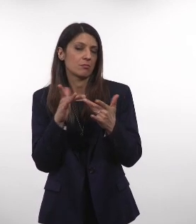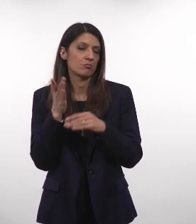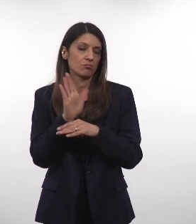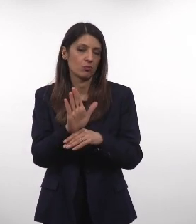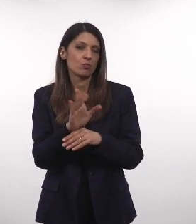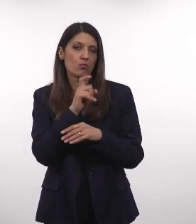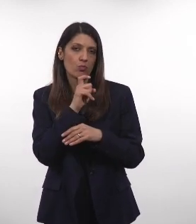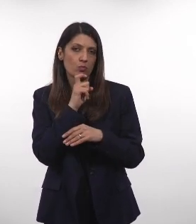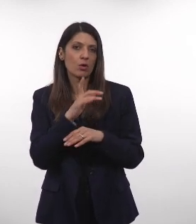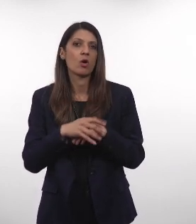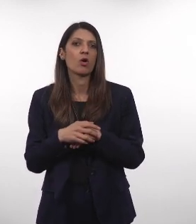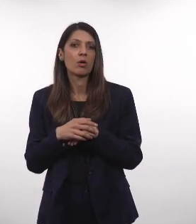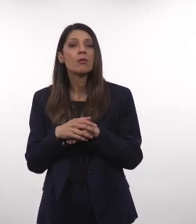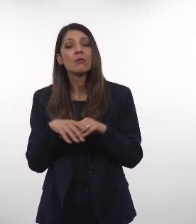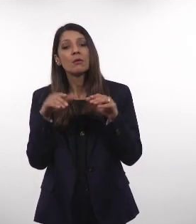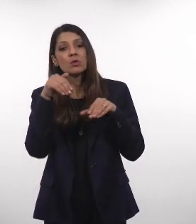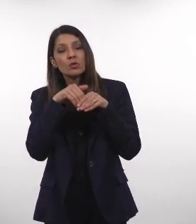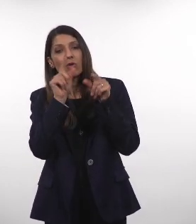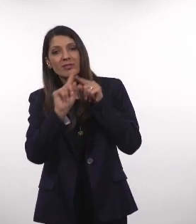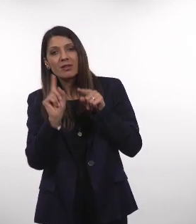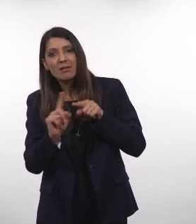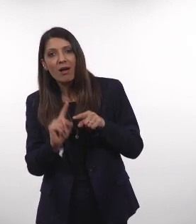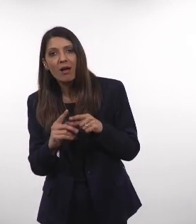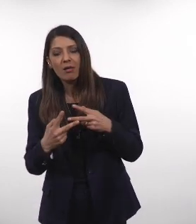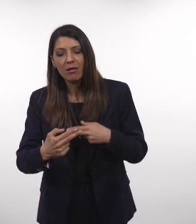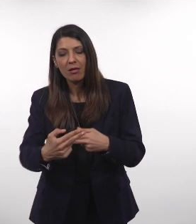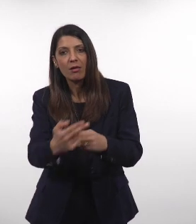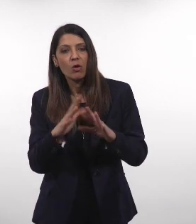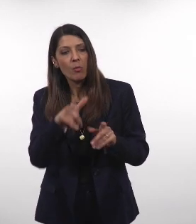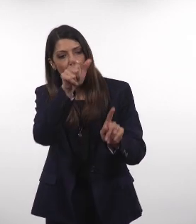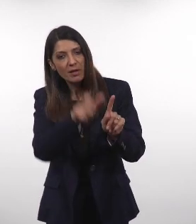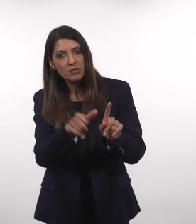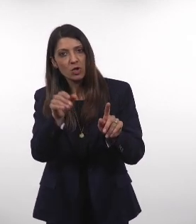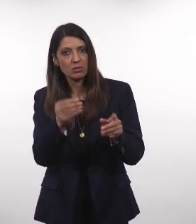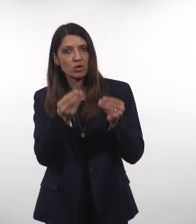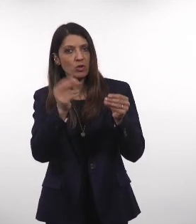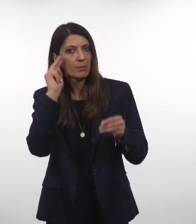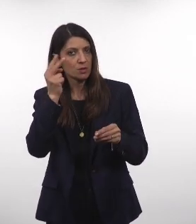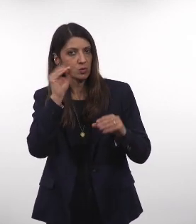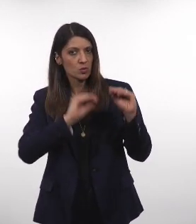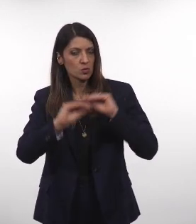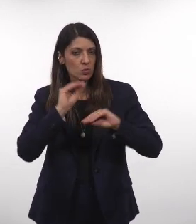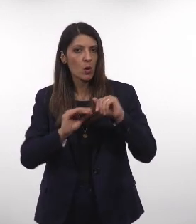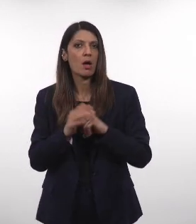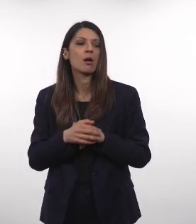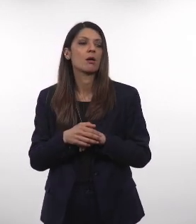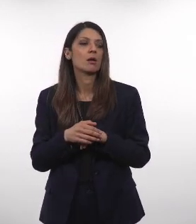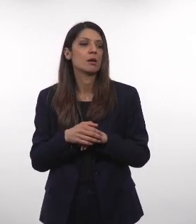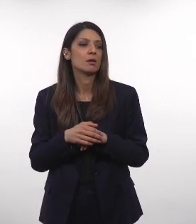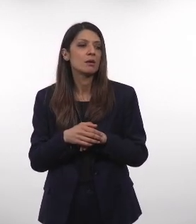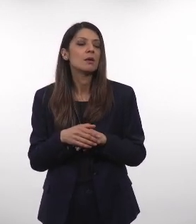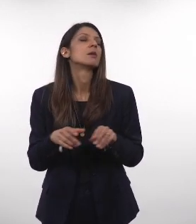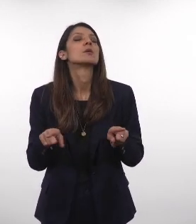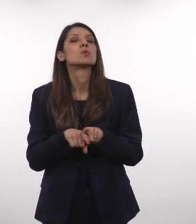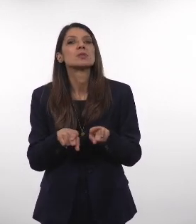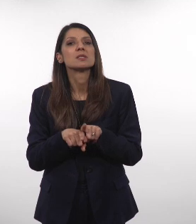qui peut détailler un petit peu comment faire l'habituation aux soins. Et puis également, il y a